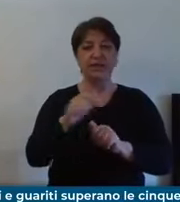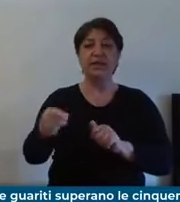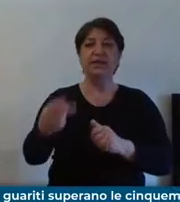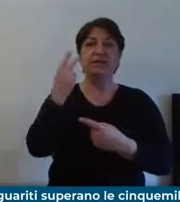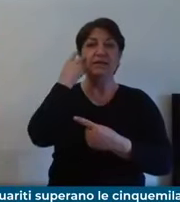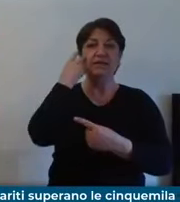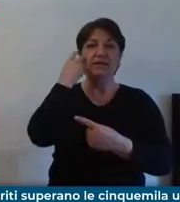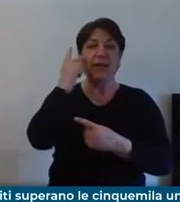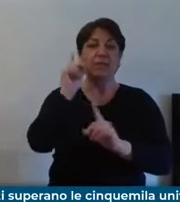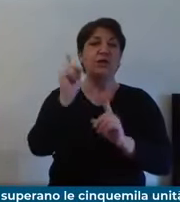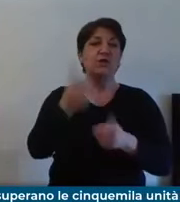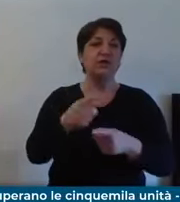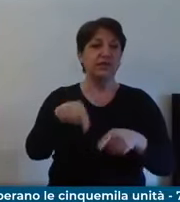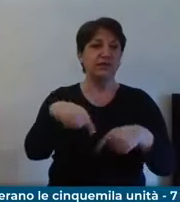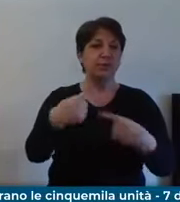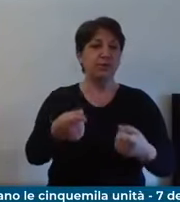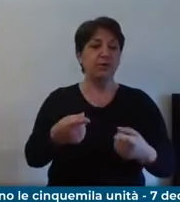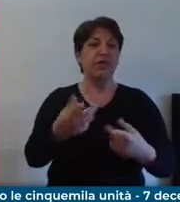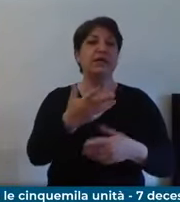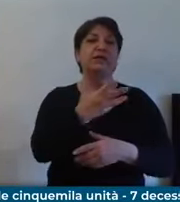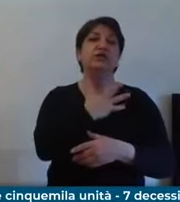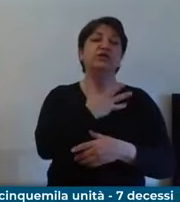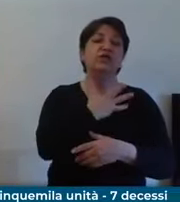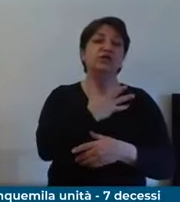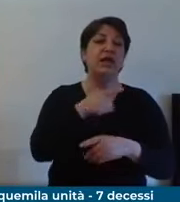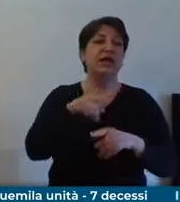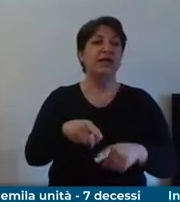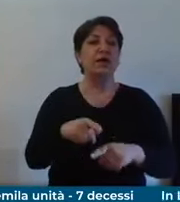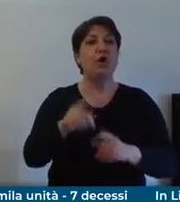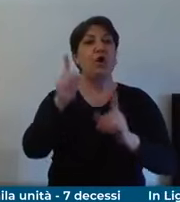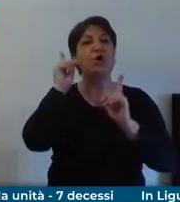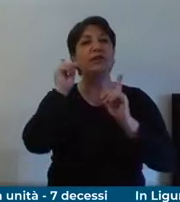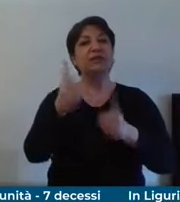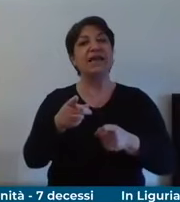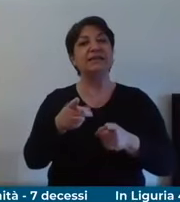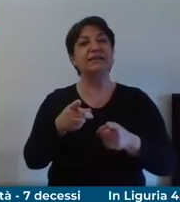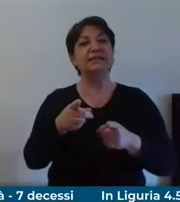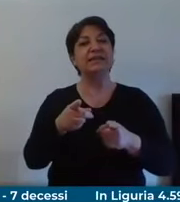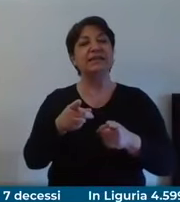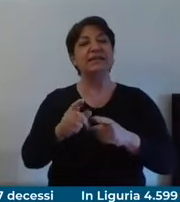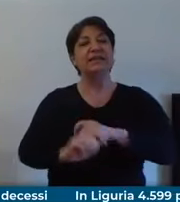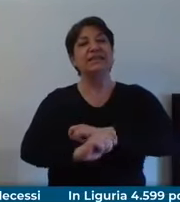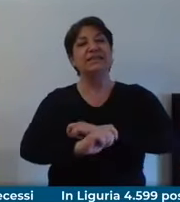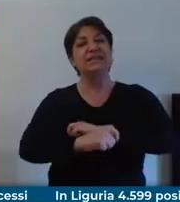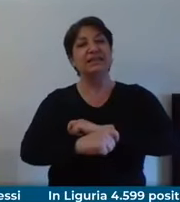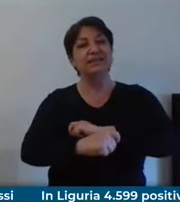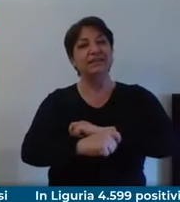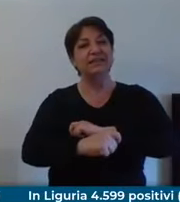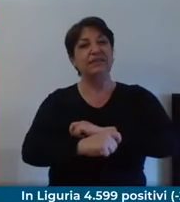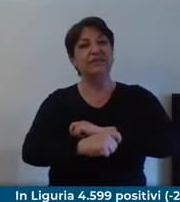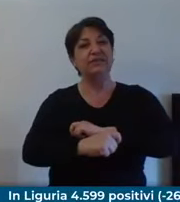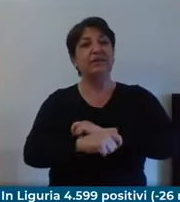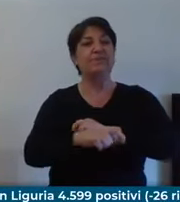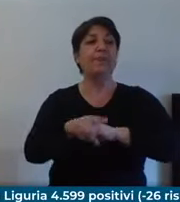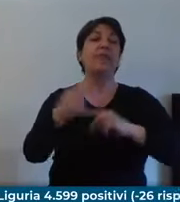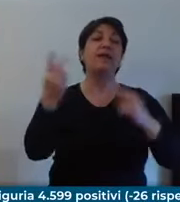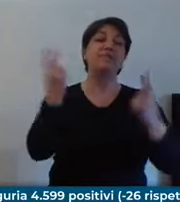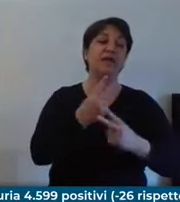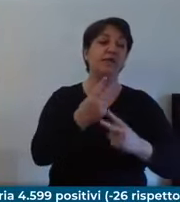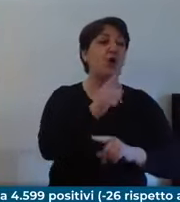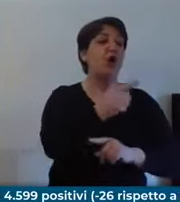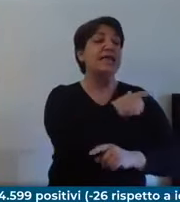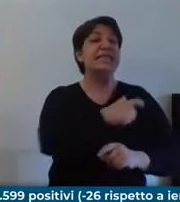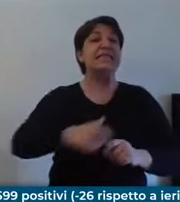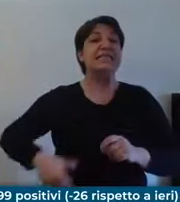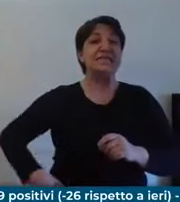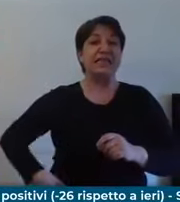restrittivo, urgente, non mi ricordo, c'è una parola di questo tipo che non mi ricordo in questo momento, però vuol dire che il Sindaco può solo ordinare restrizioni, non può